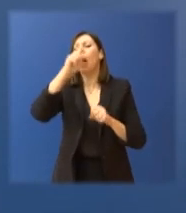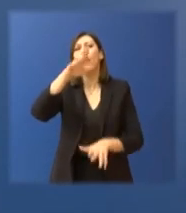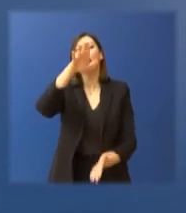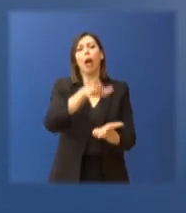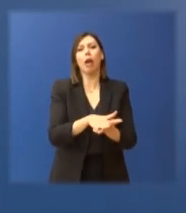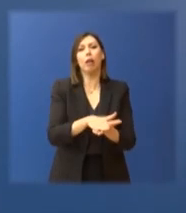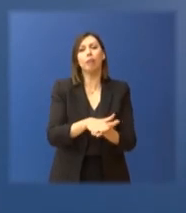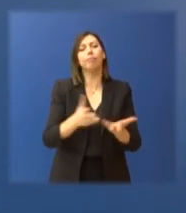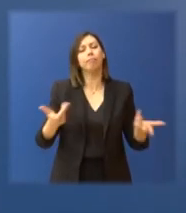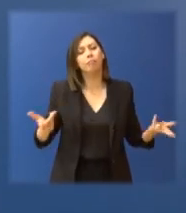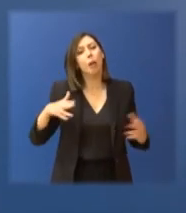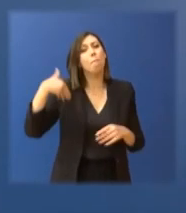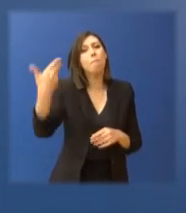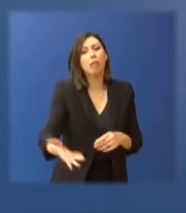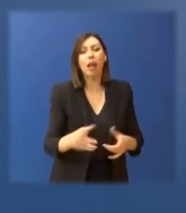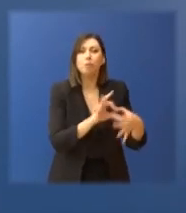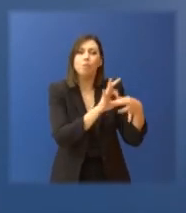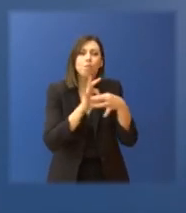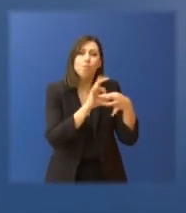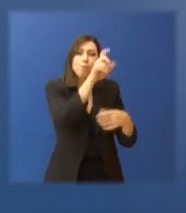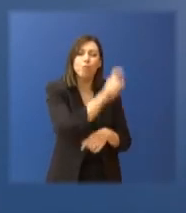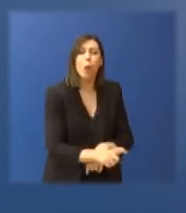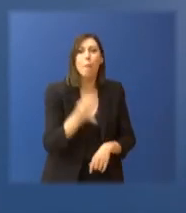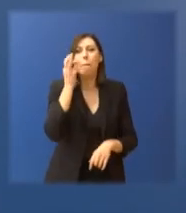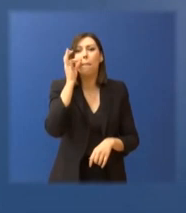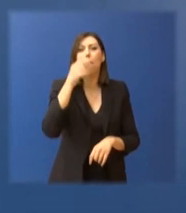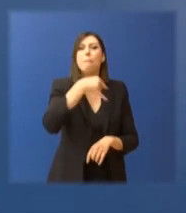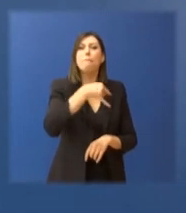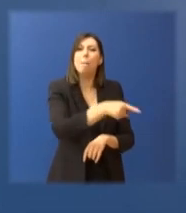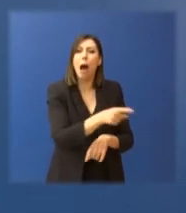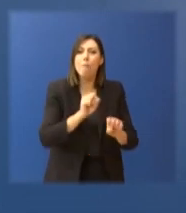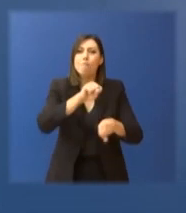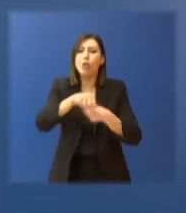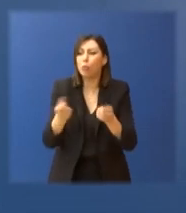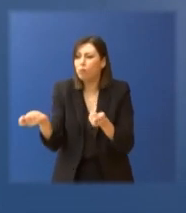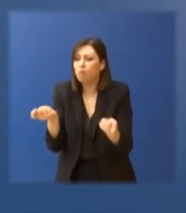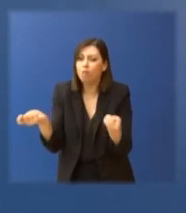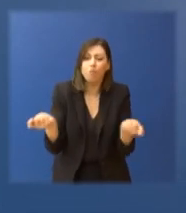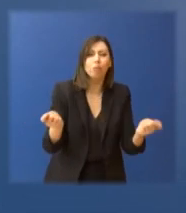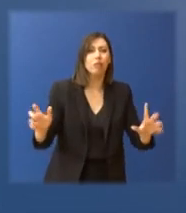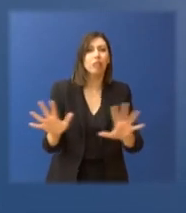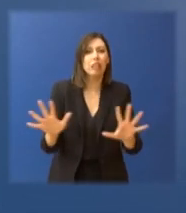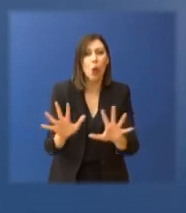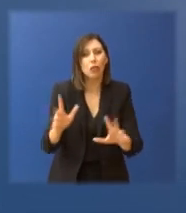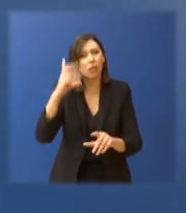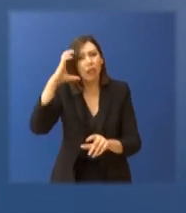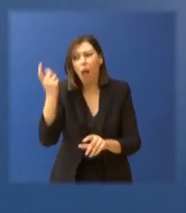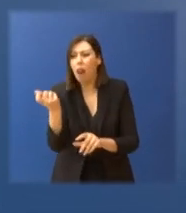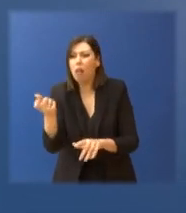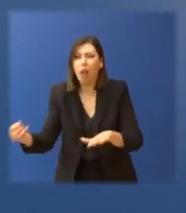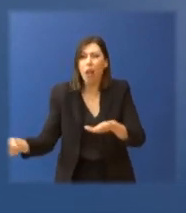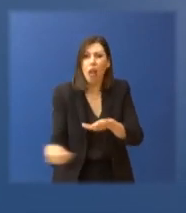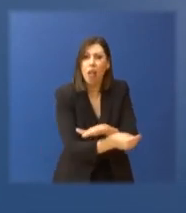του, μέσα από το Μέγαρο Μαξίμου επιχείρησαν πιεστικά να ελέγξουν τα μέσα μαζικής ενημέρωσης μέσω μαύρου χρήματος, μέσω